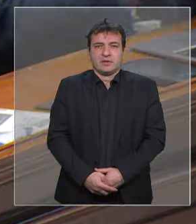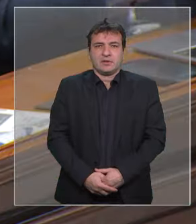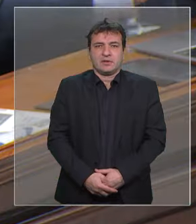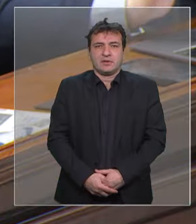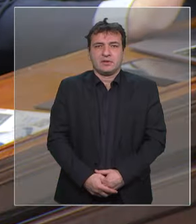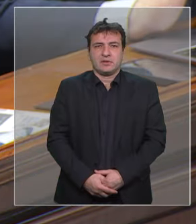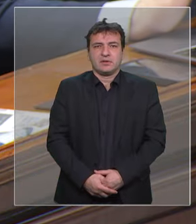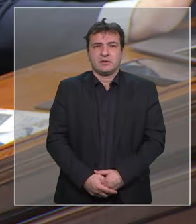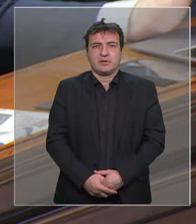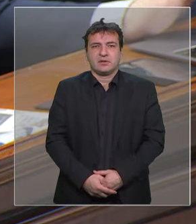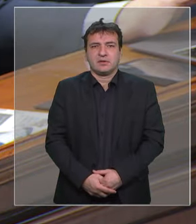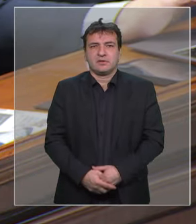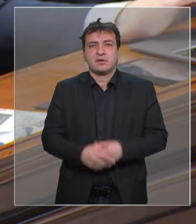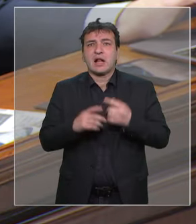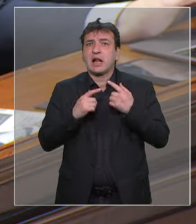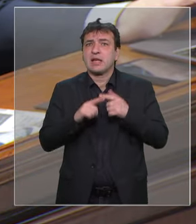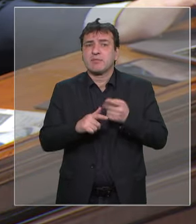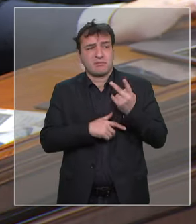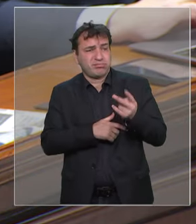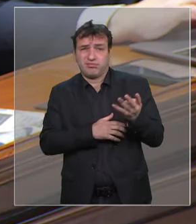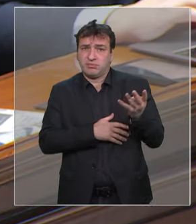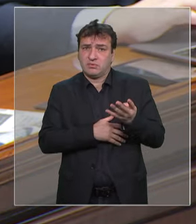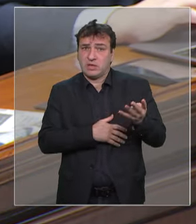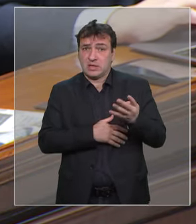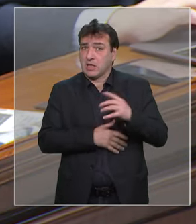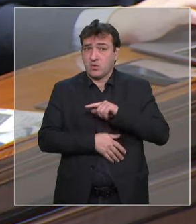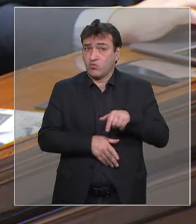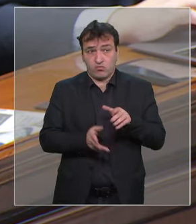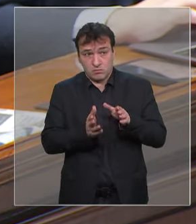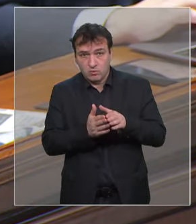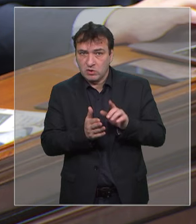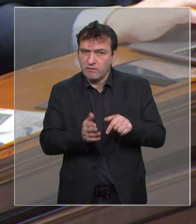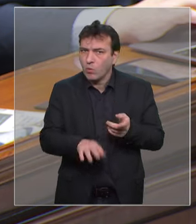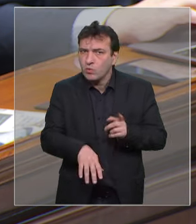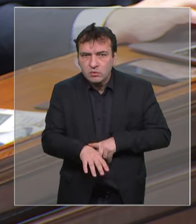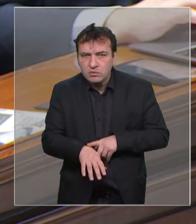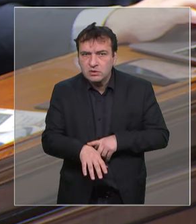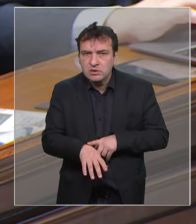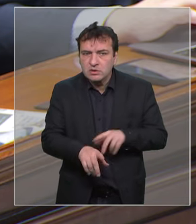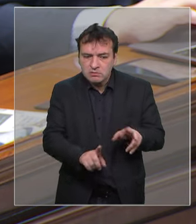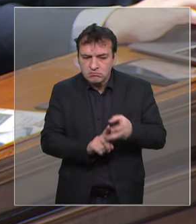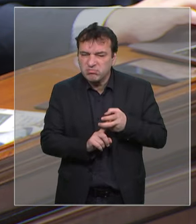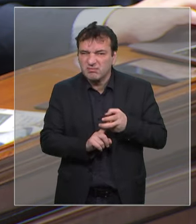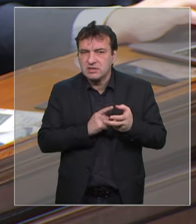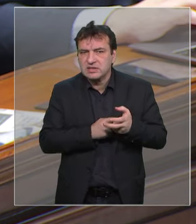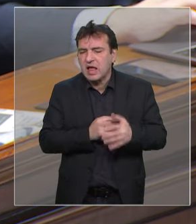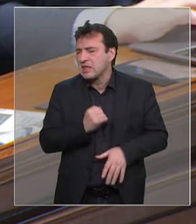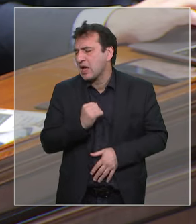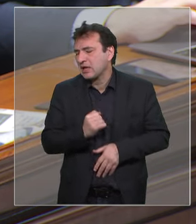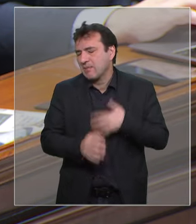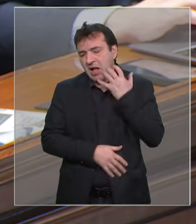Leur libération, et nous le demandons, doit intervenir immédiatement. La prise d'otages, c'est un crime